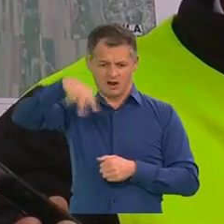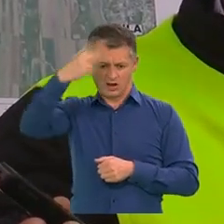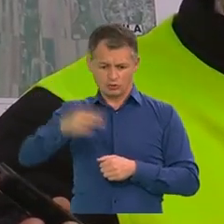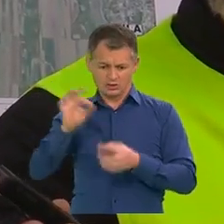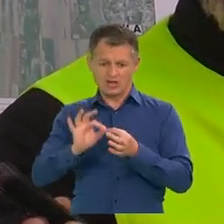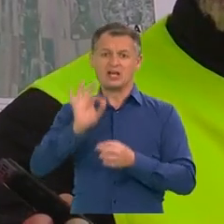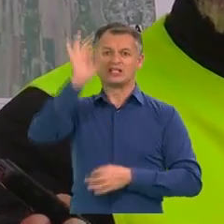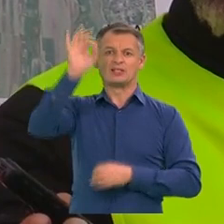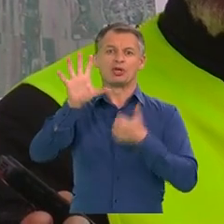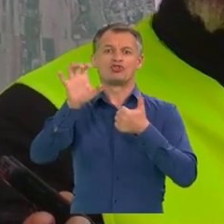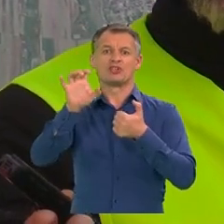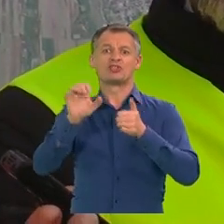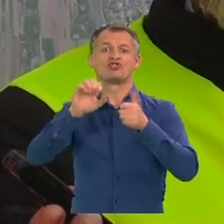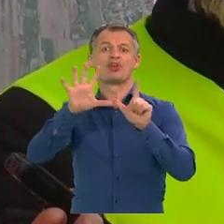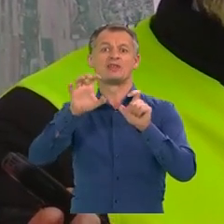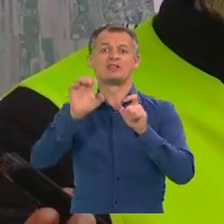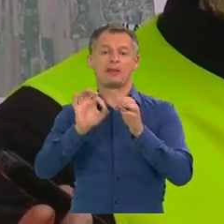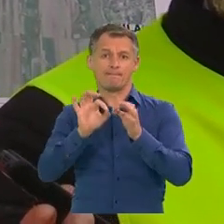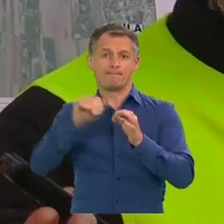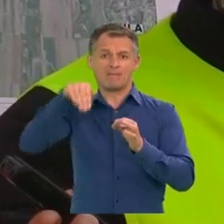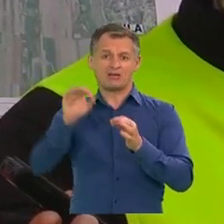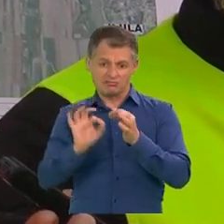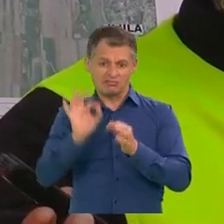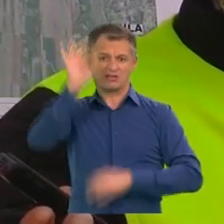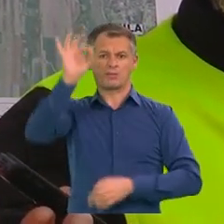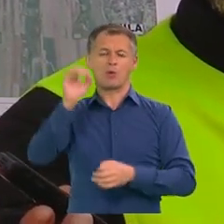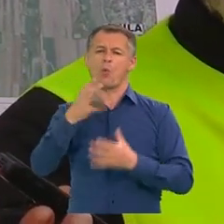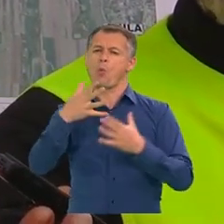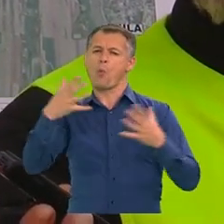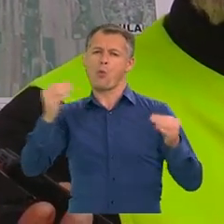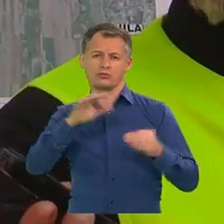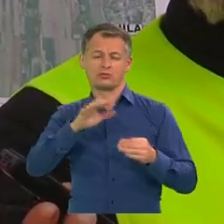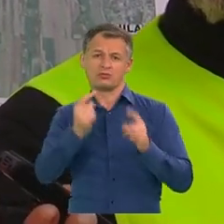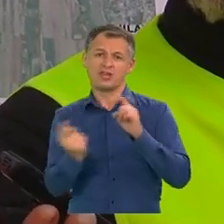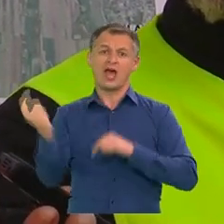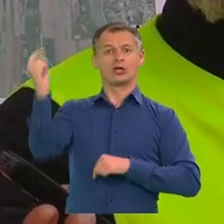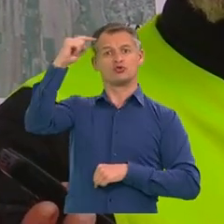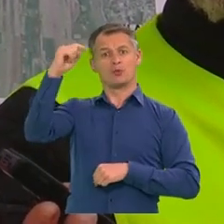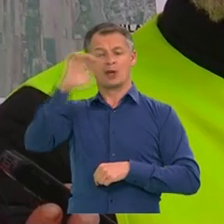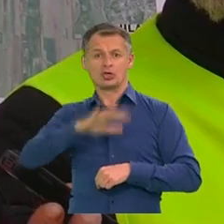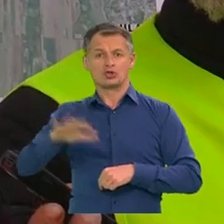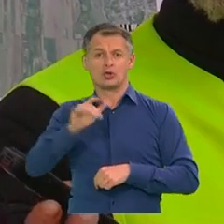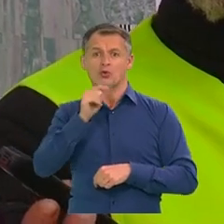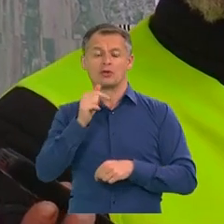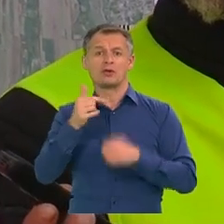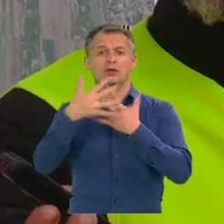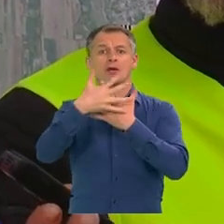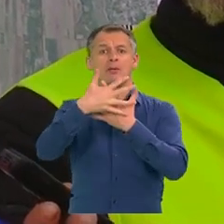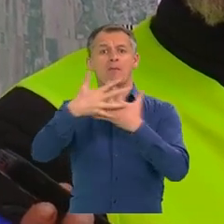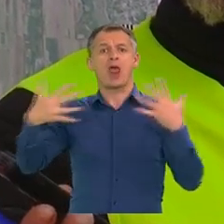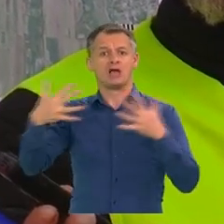de 60-70 de metri. Deci cu mult deasupra zonei de protecție, de siguranță